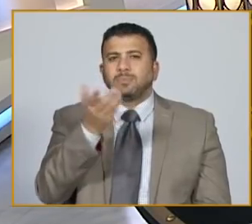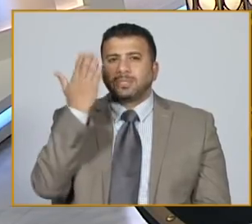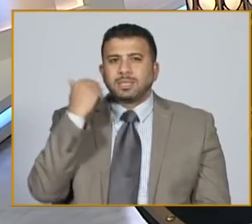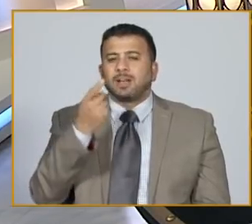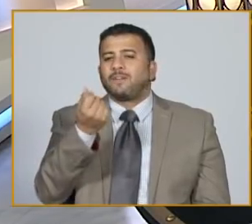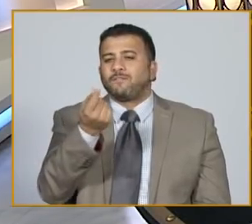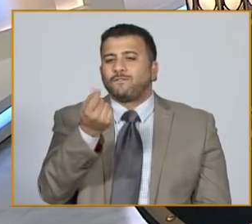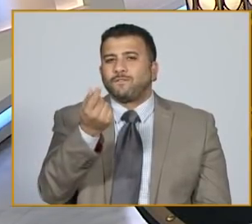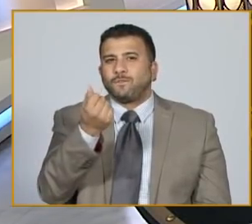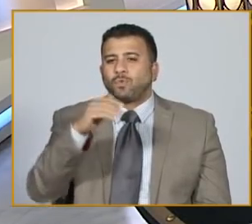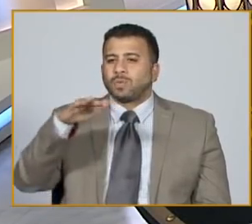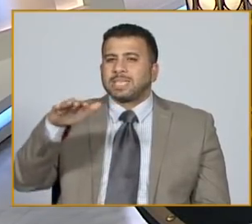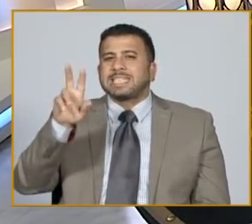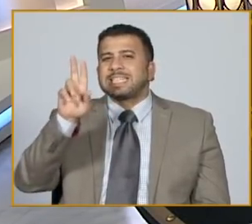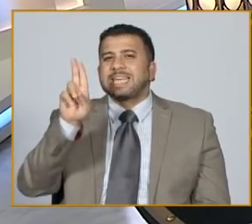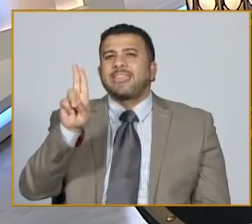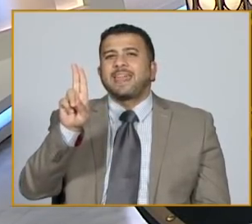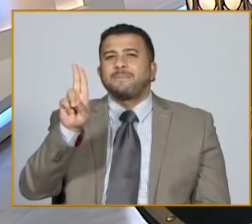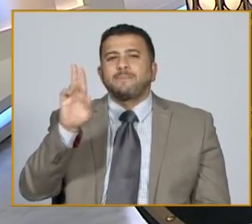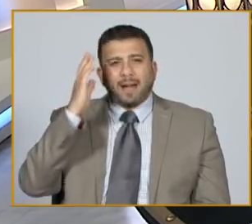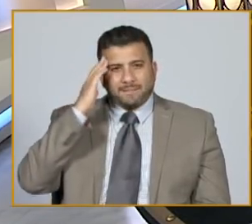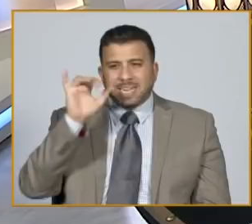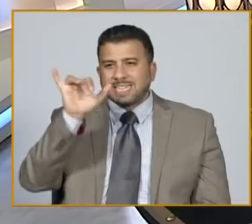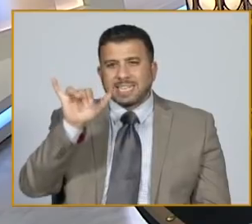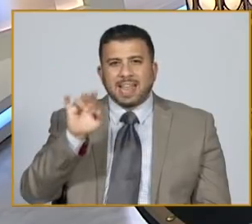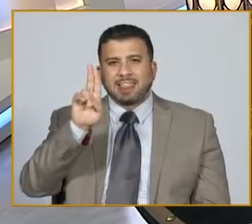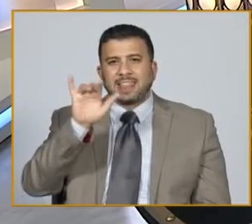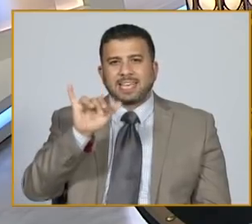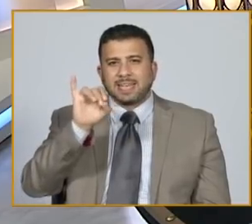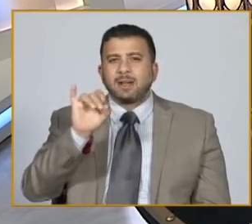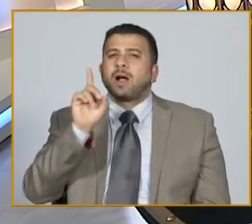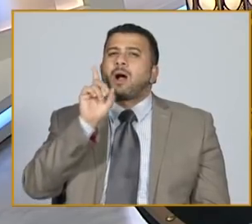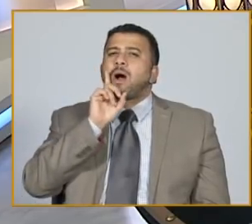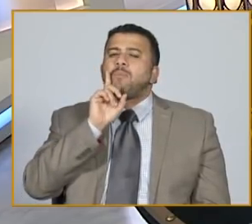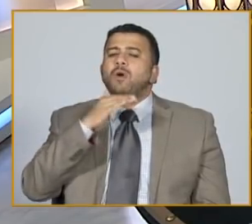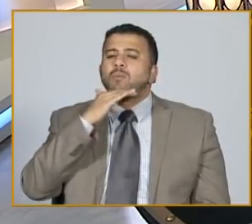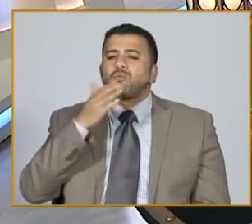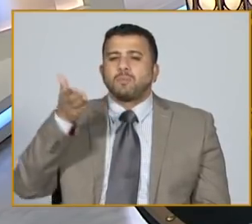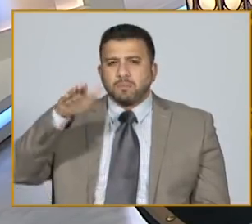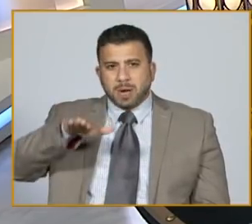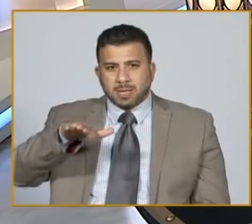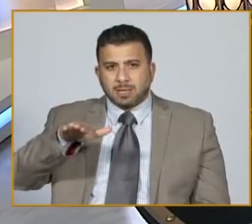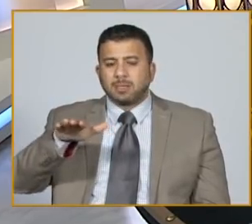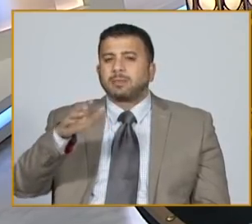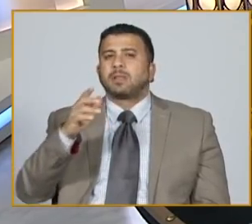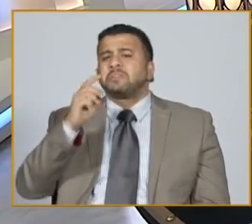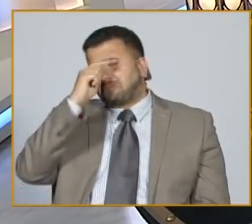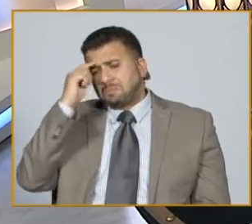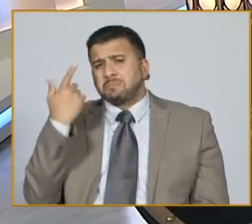اليتامى والمحافظة عليها. نعم. إذا كان هناك امرأة توفت وتركت لها